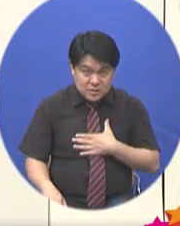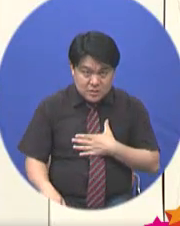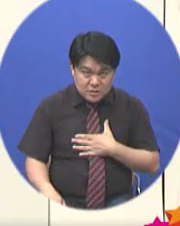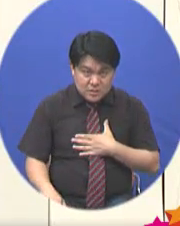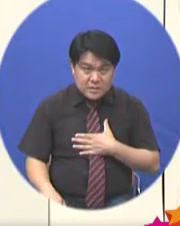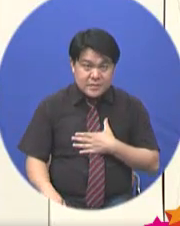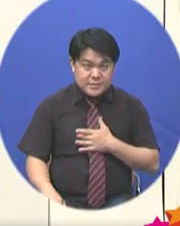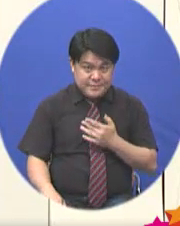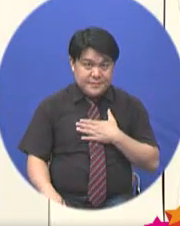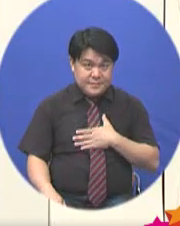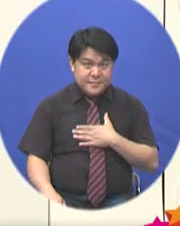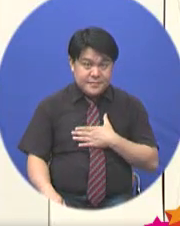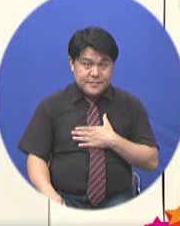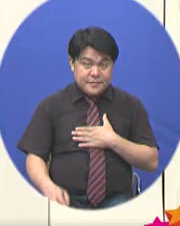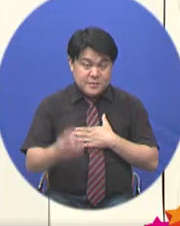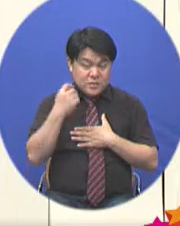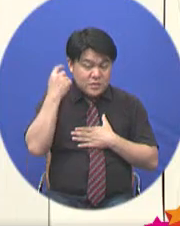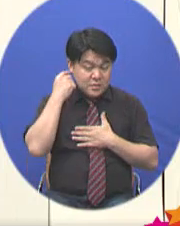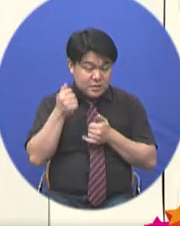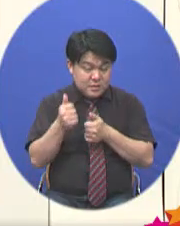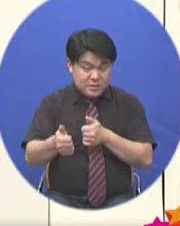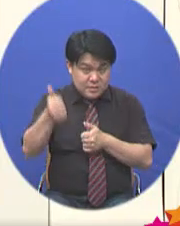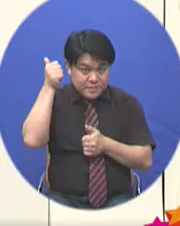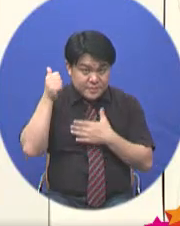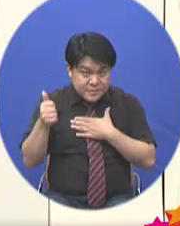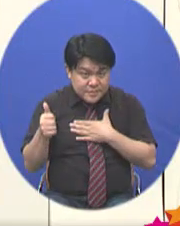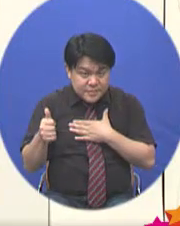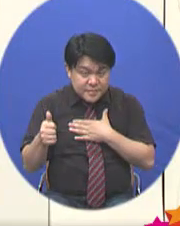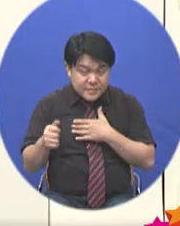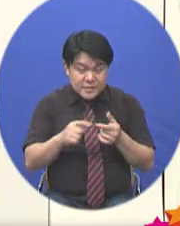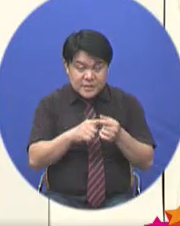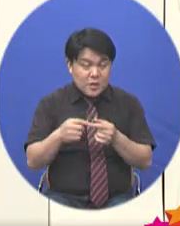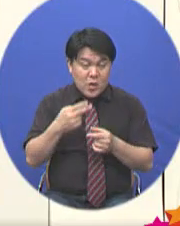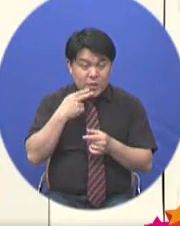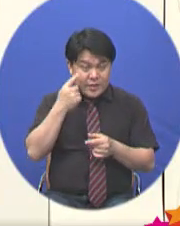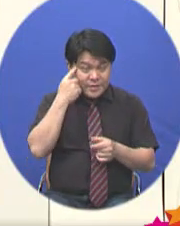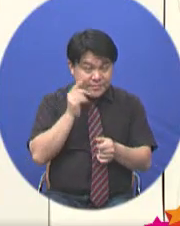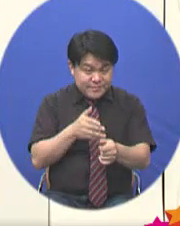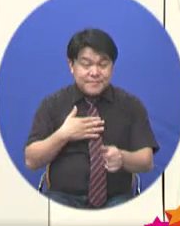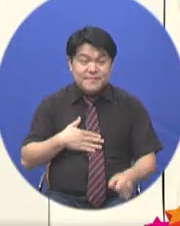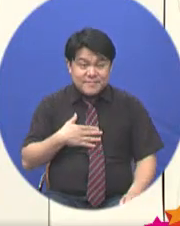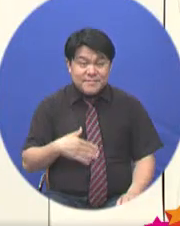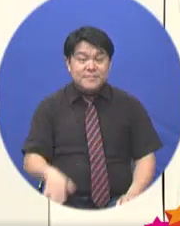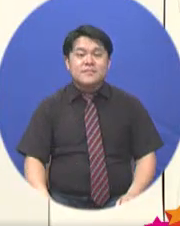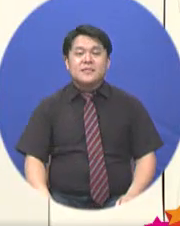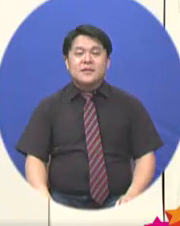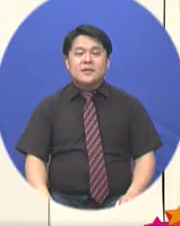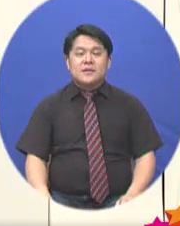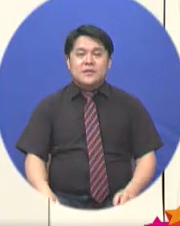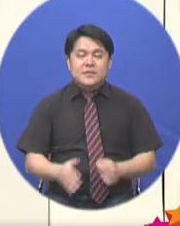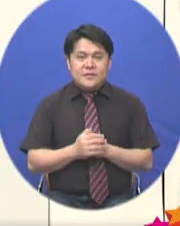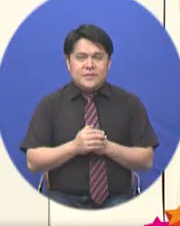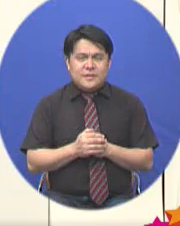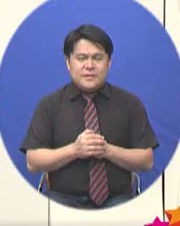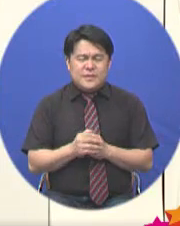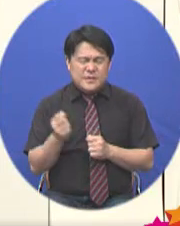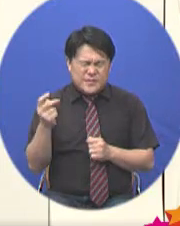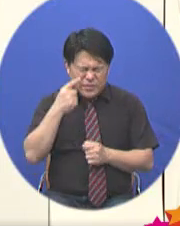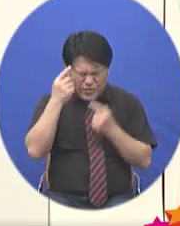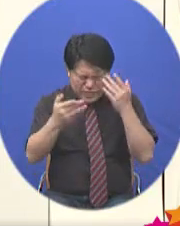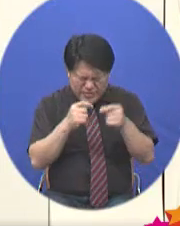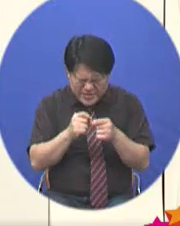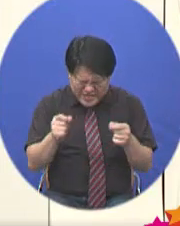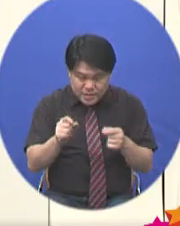틀려버려요. 음악을 듣고 불러야 돼요. 자막은 없다 생각하세요. 길게 물어보면 헷갈릴